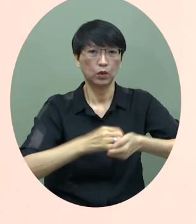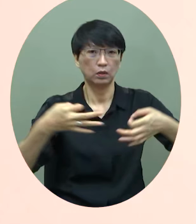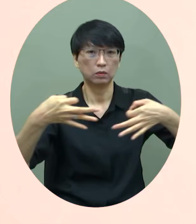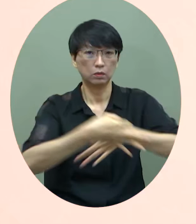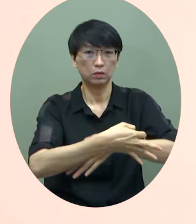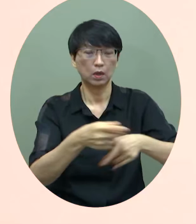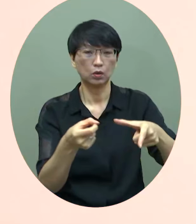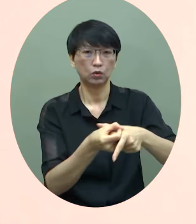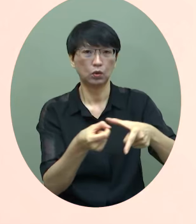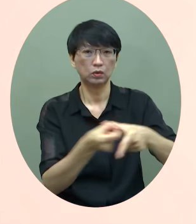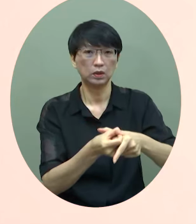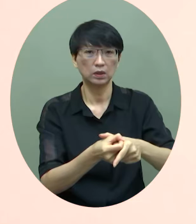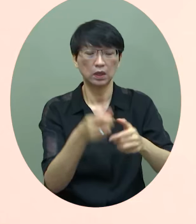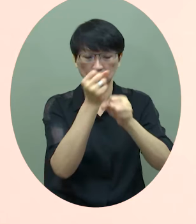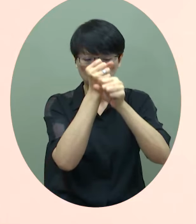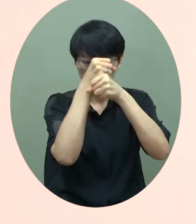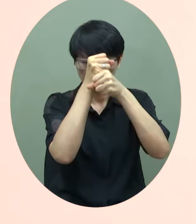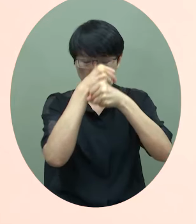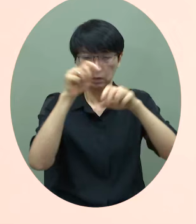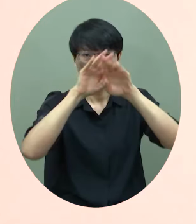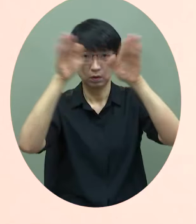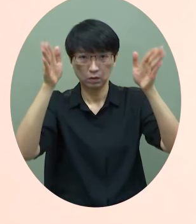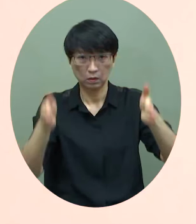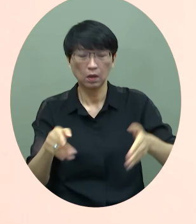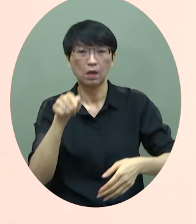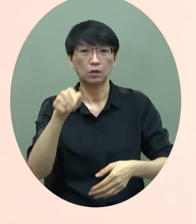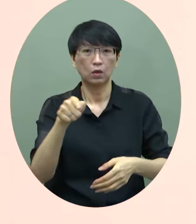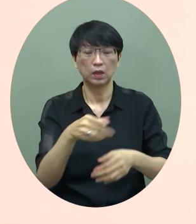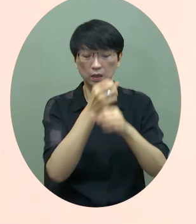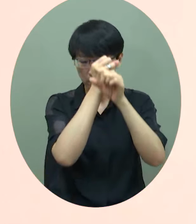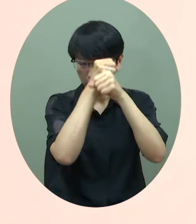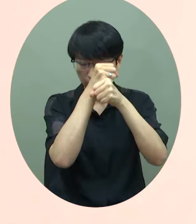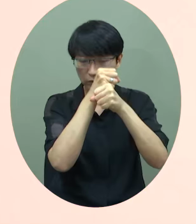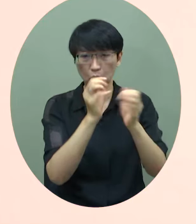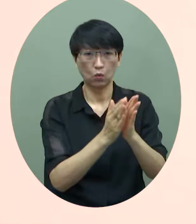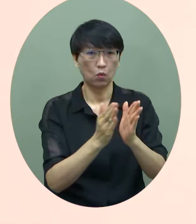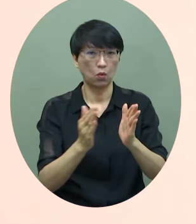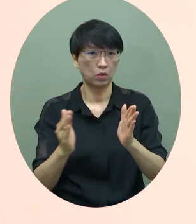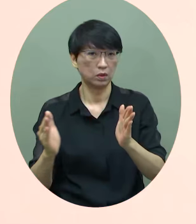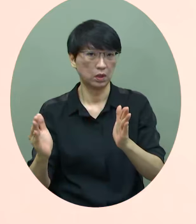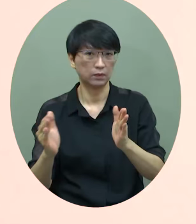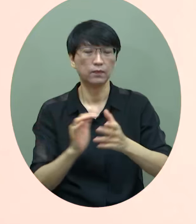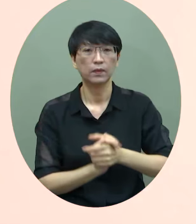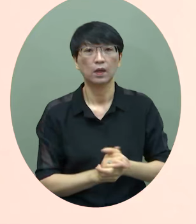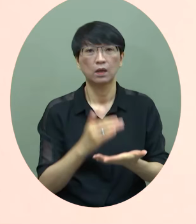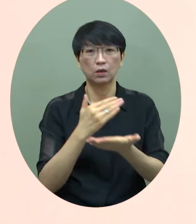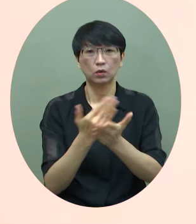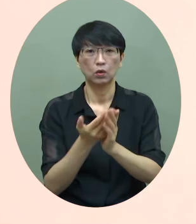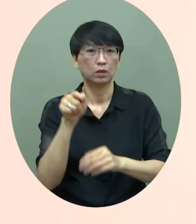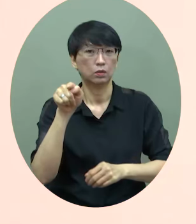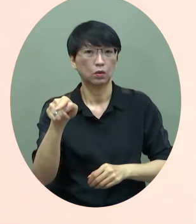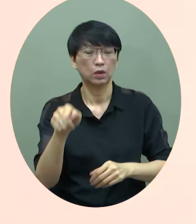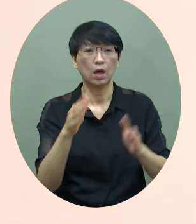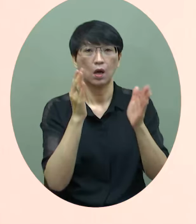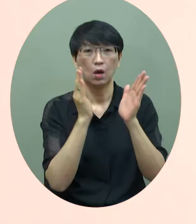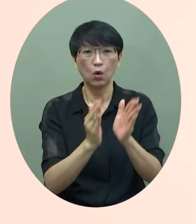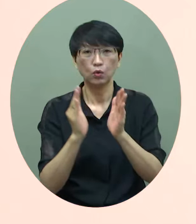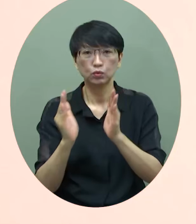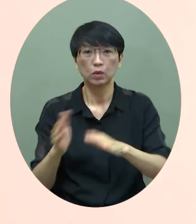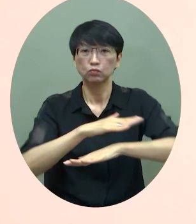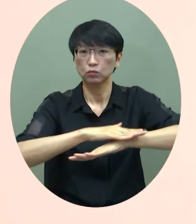伴的實驗室在他的檢測的過程那些安全的守